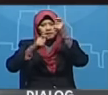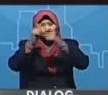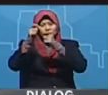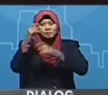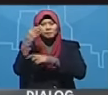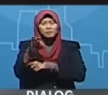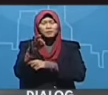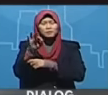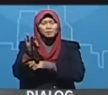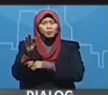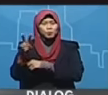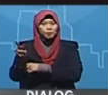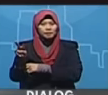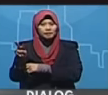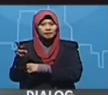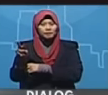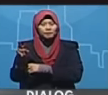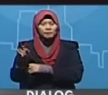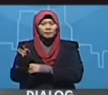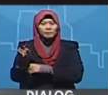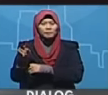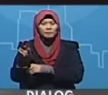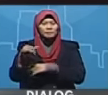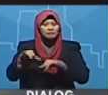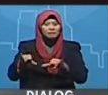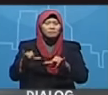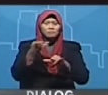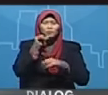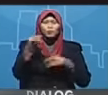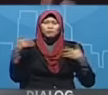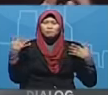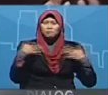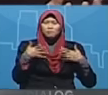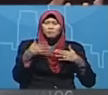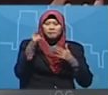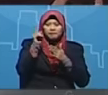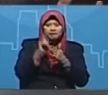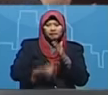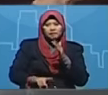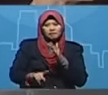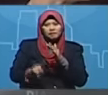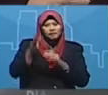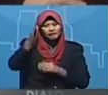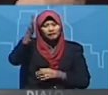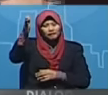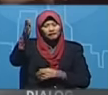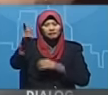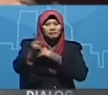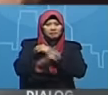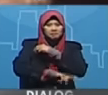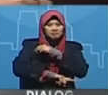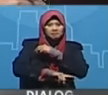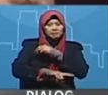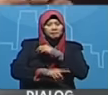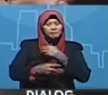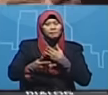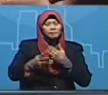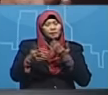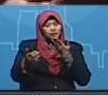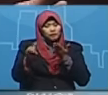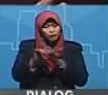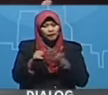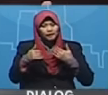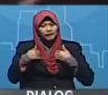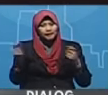sendiri, mereka masih tidak takut tentang apa yang bakal dikenakan. Adakah juga satu